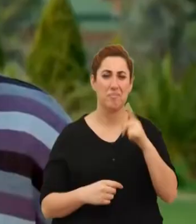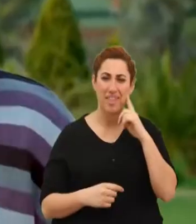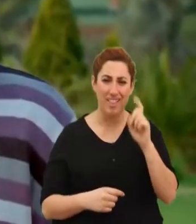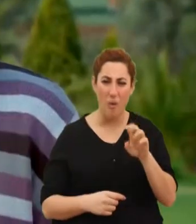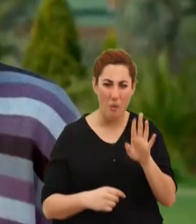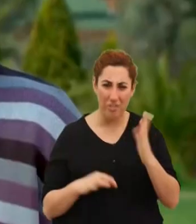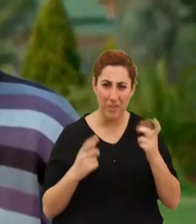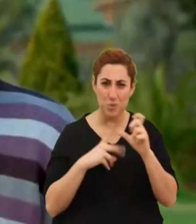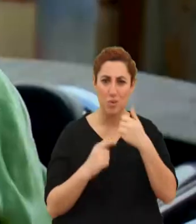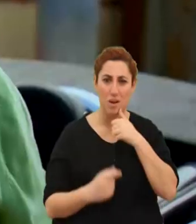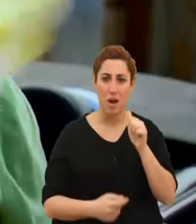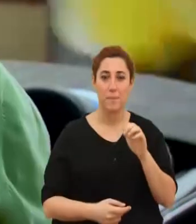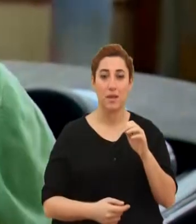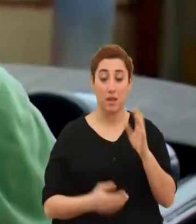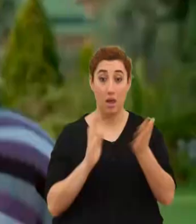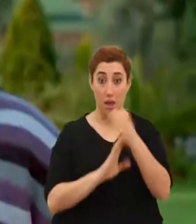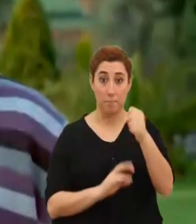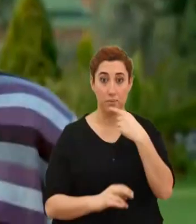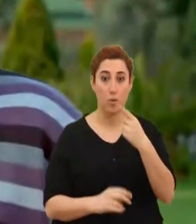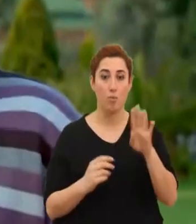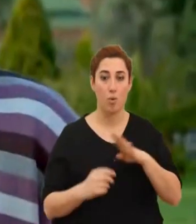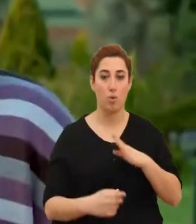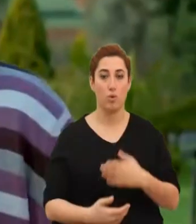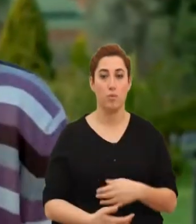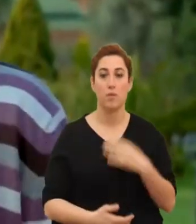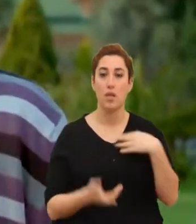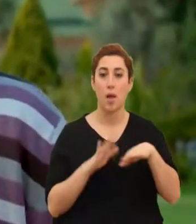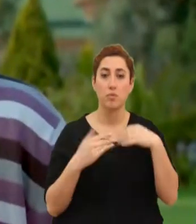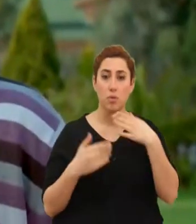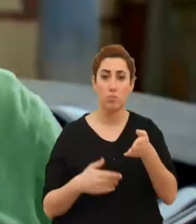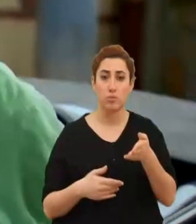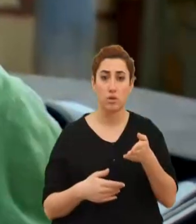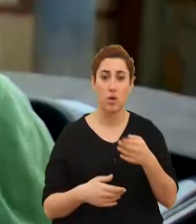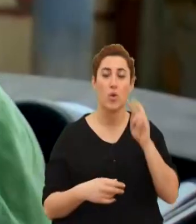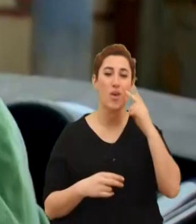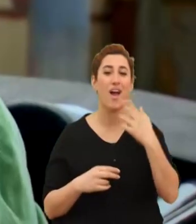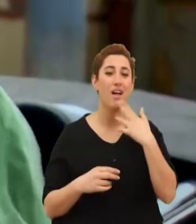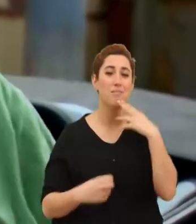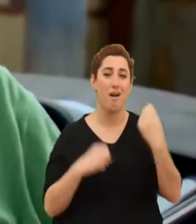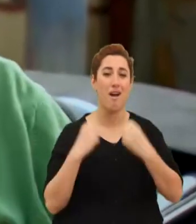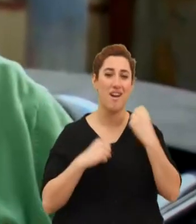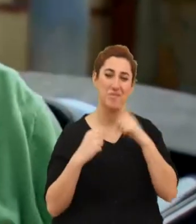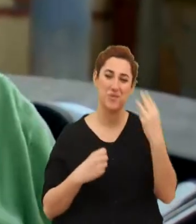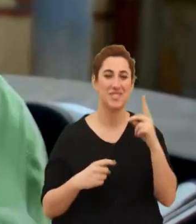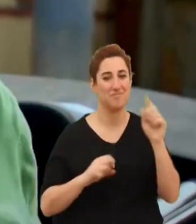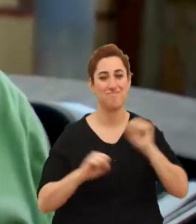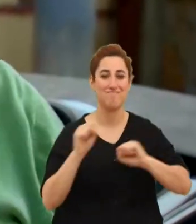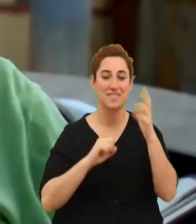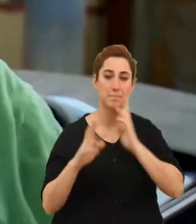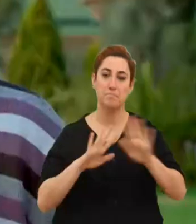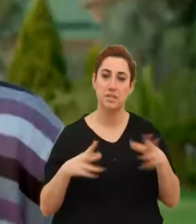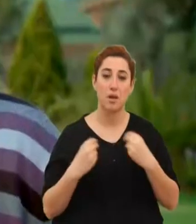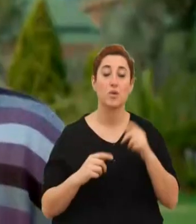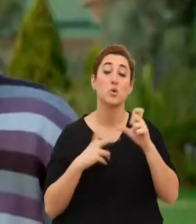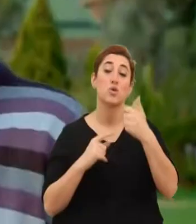efendisi mi? O ne Şükrü abi ya? Yakala diyorum oğlum. Sünger. Ne yapacağım ben bununla? Rüyam Hanım'ın arabasını diyorum şöyle güzelce bir